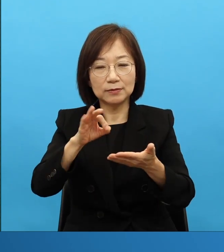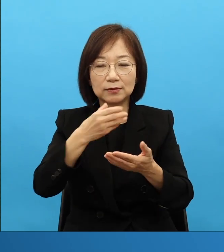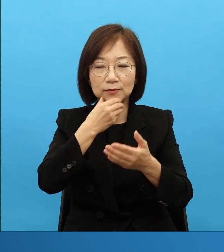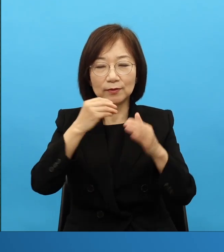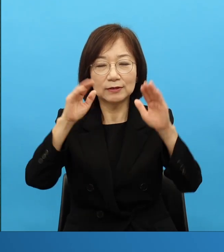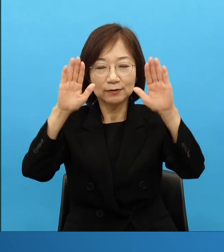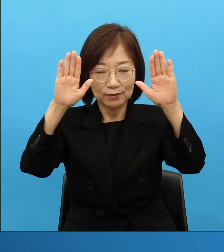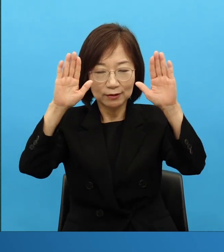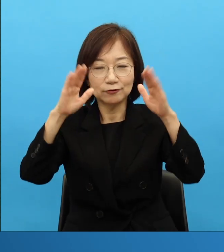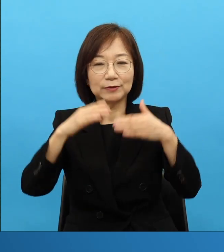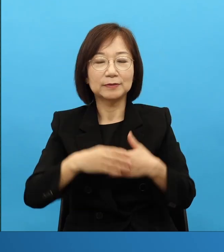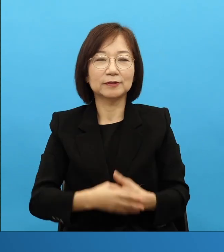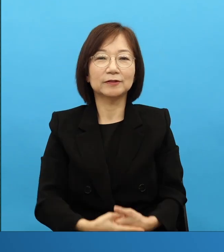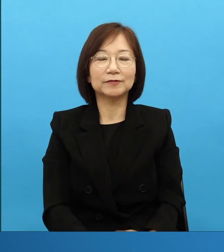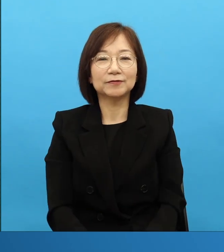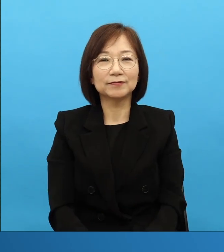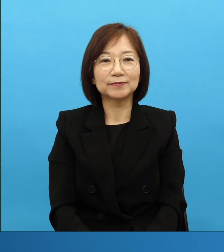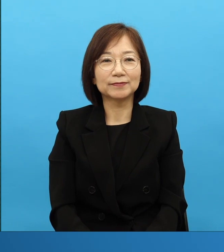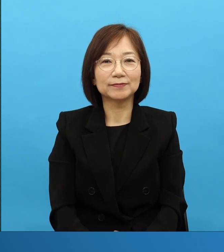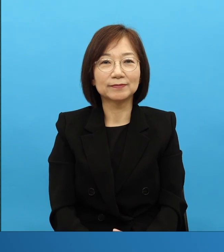주시겠습니다.